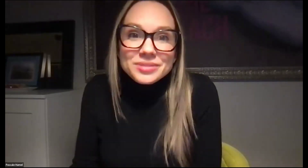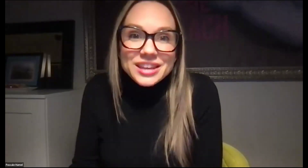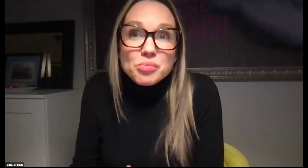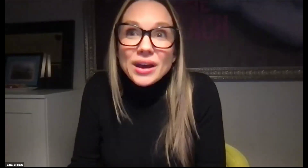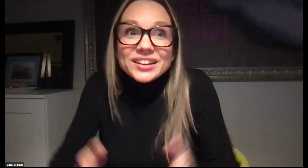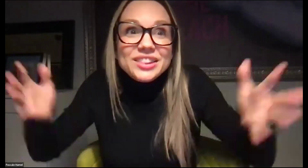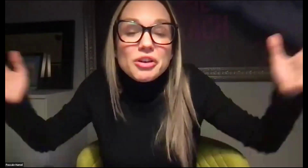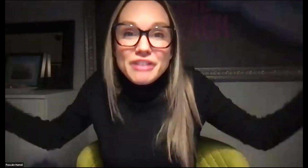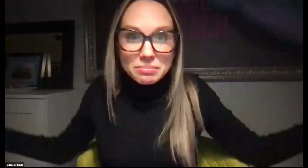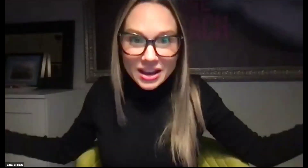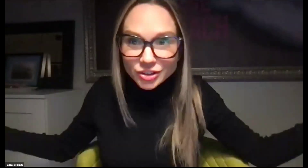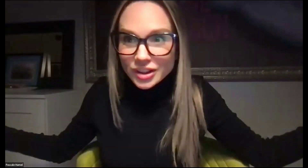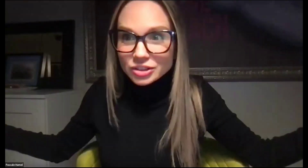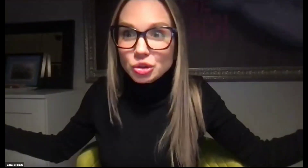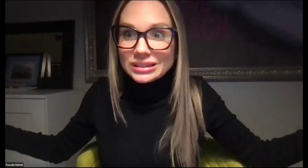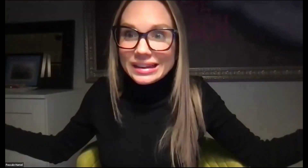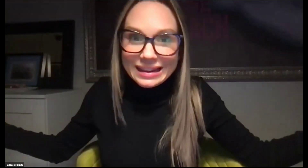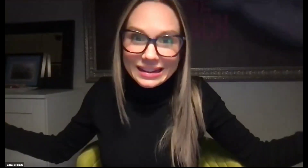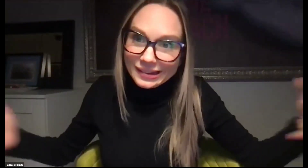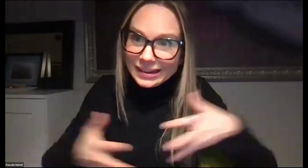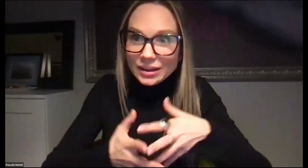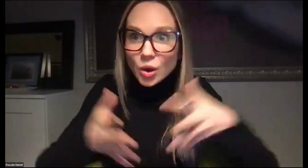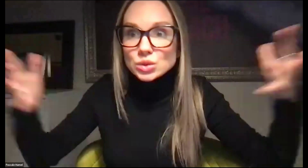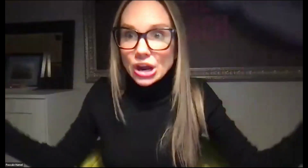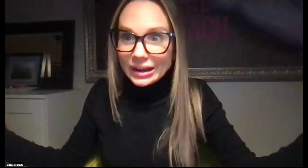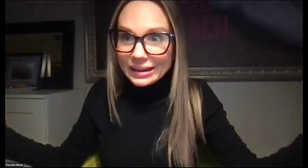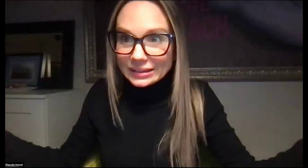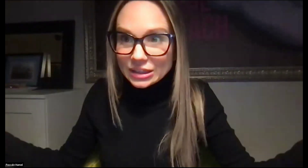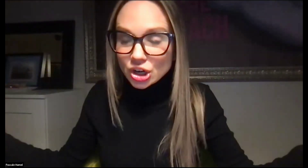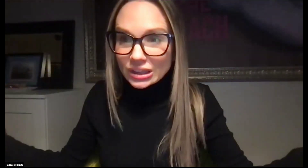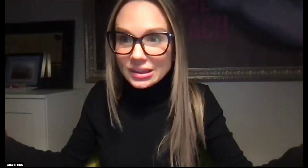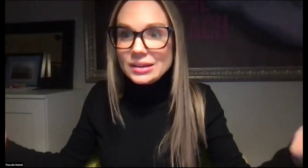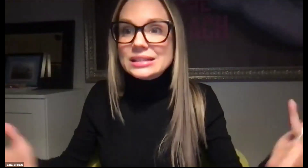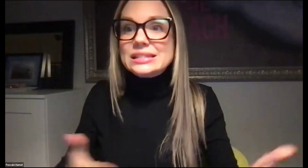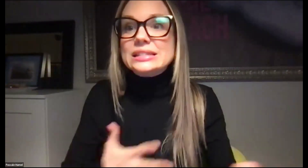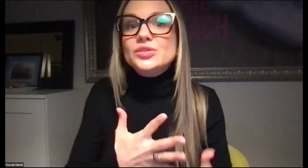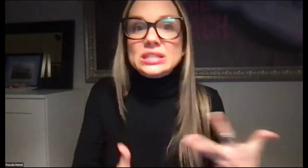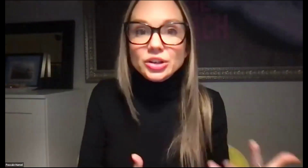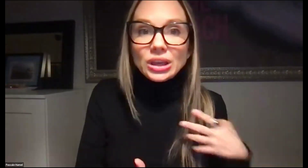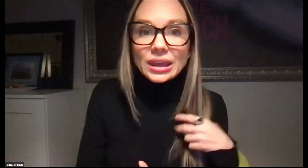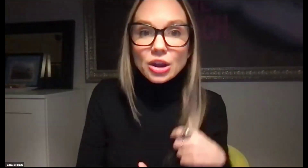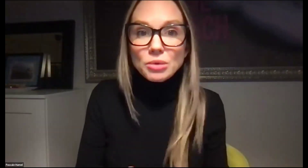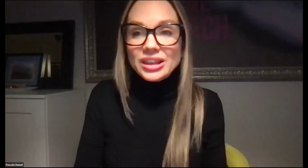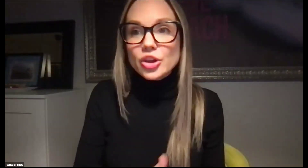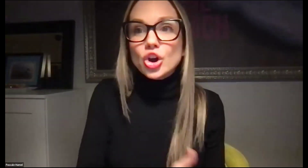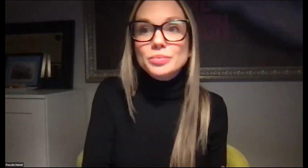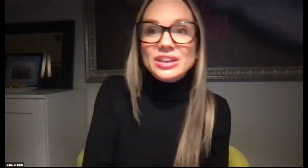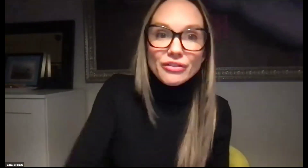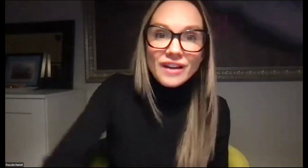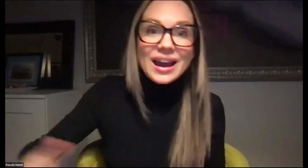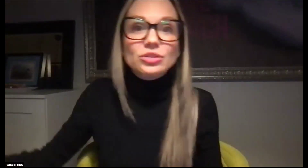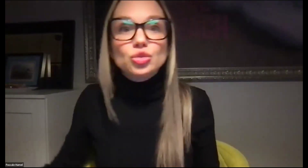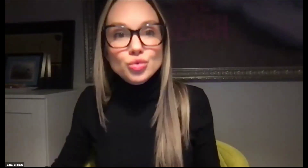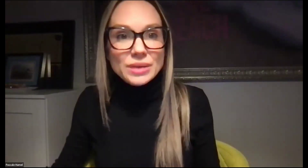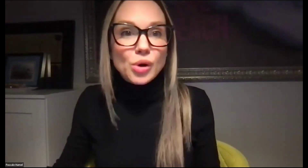Mais comme des poitrines de femmes, il y en a dans toutes les grosseurs et les catégories, c'est difficile de créer un modèle de robe